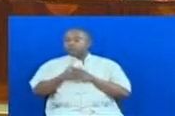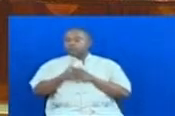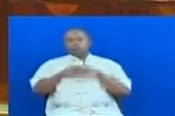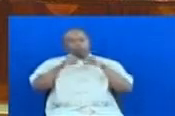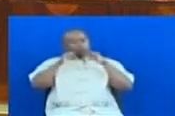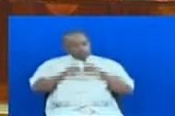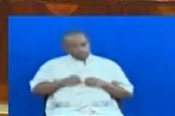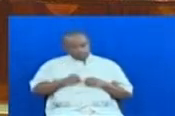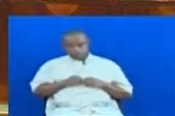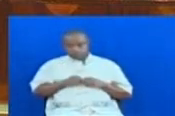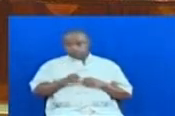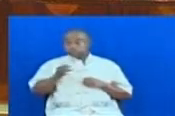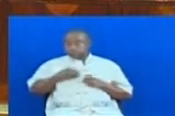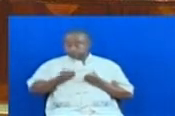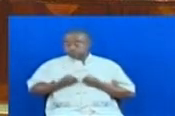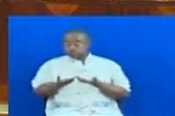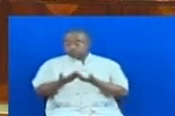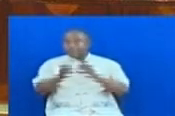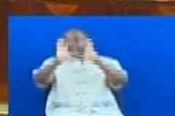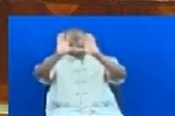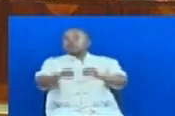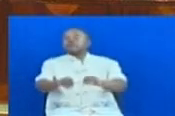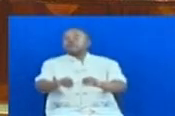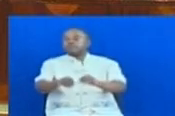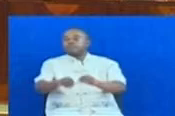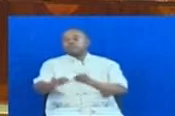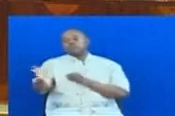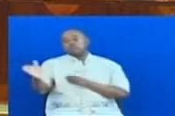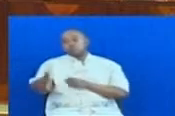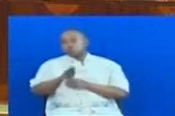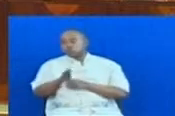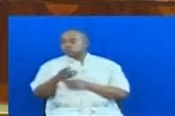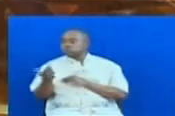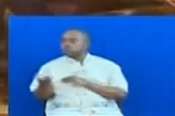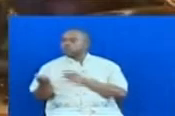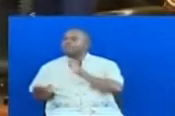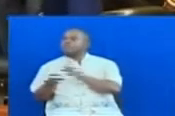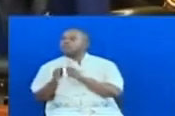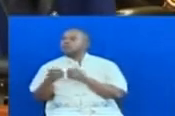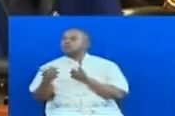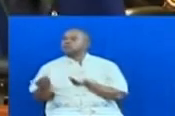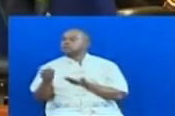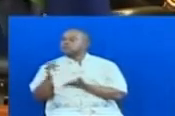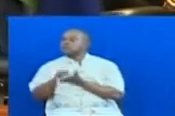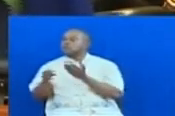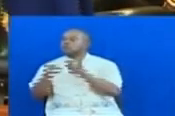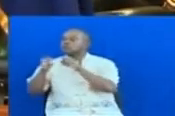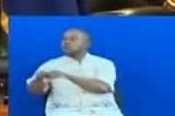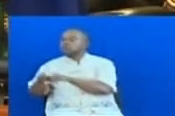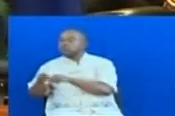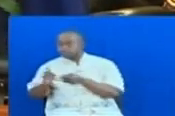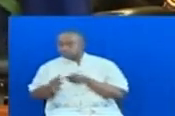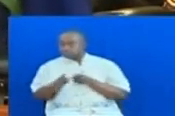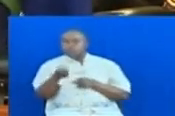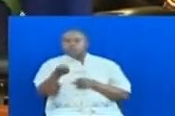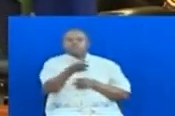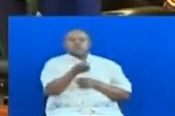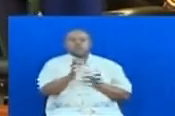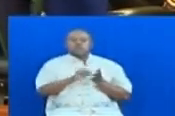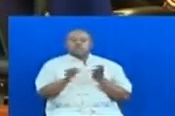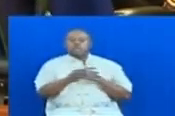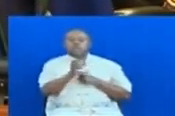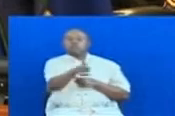tunatakiwa kutoa taarifa juu ya mali ambazo tunazo na pia madeni